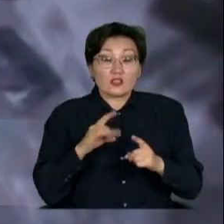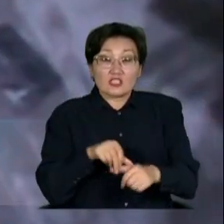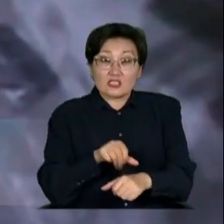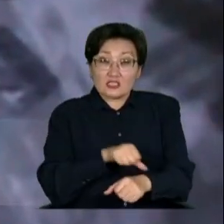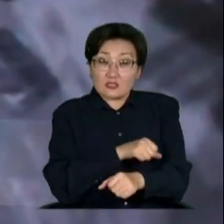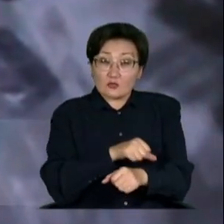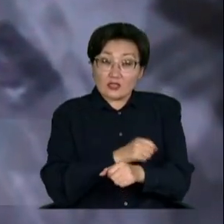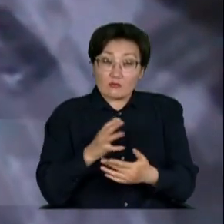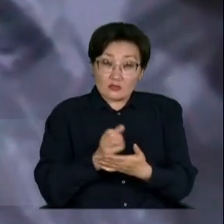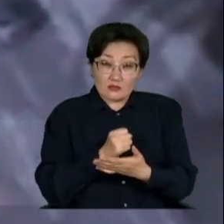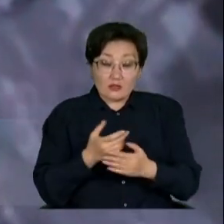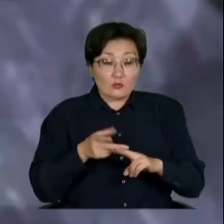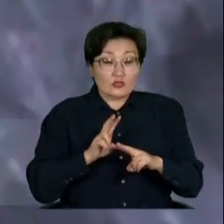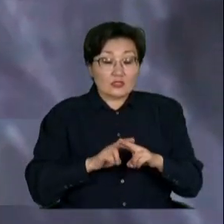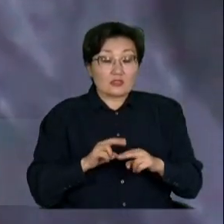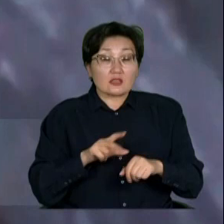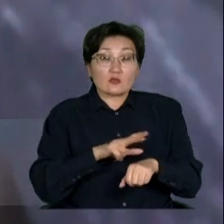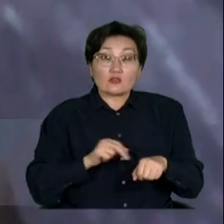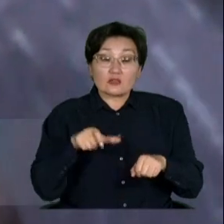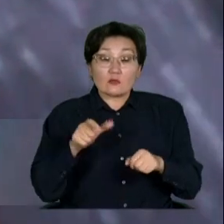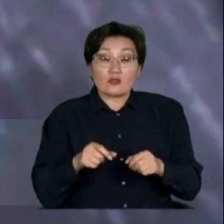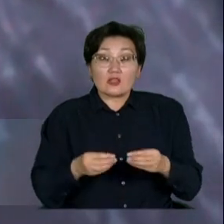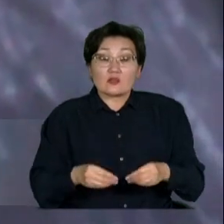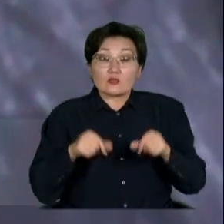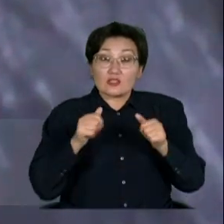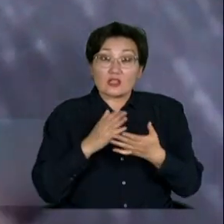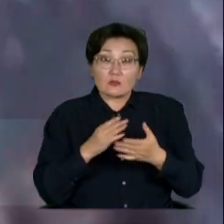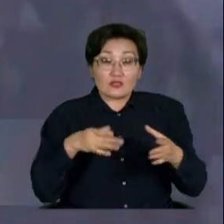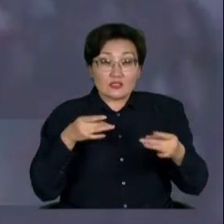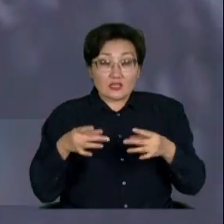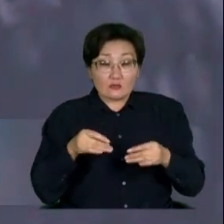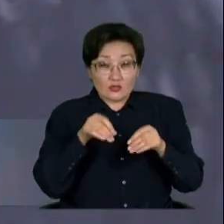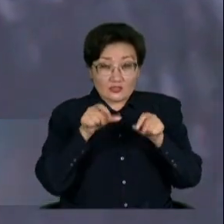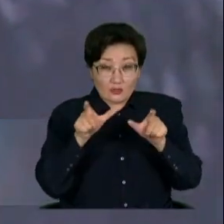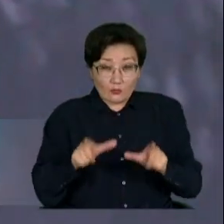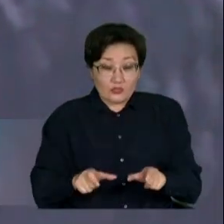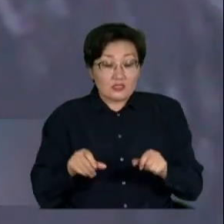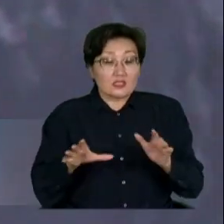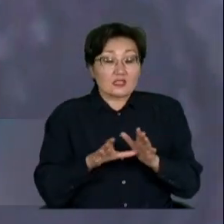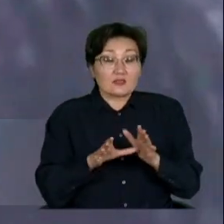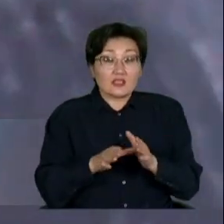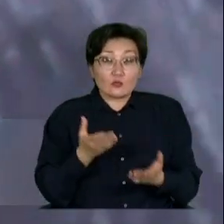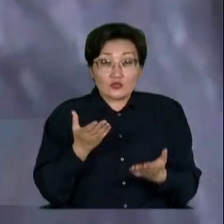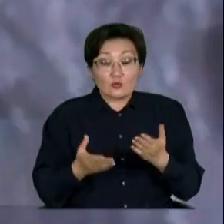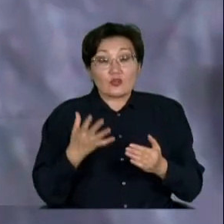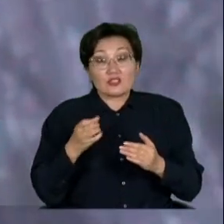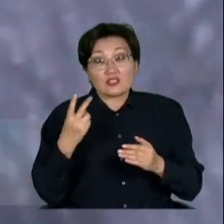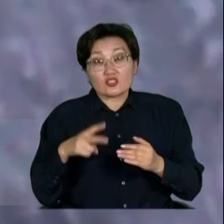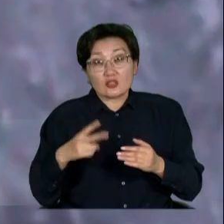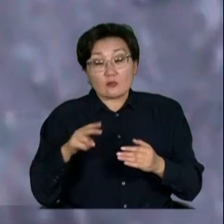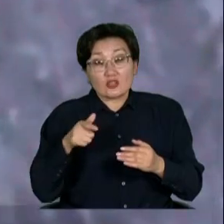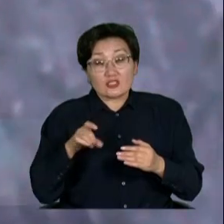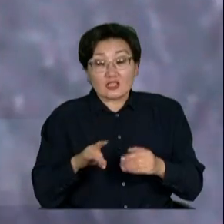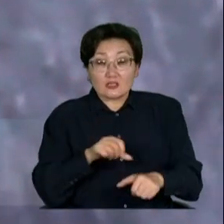заттарын тәркілеген. Атап айтсақ, тәртіп сақшылары ұнтақ заты бар пластикалық контейнер, электронды таразылармен 522